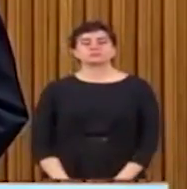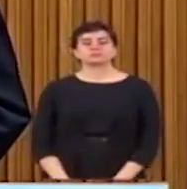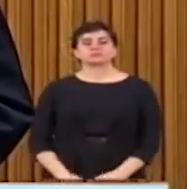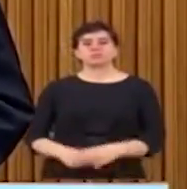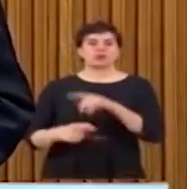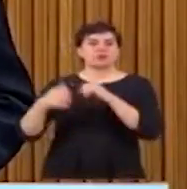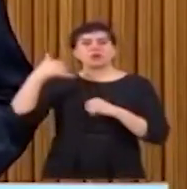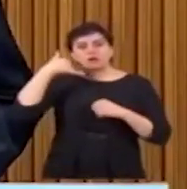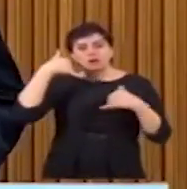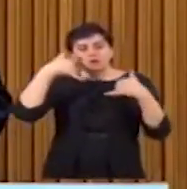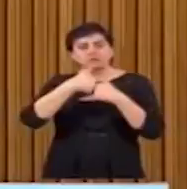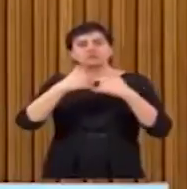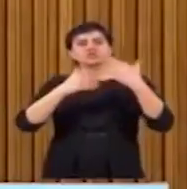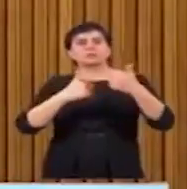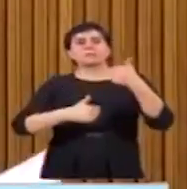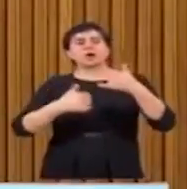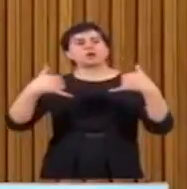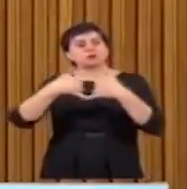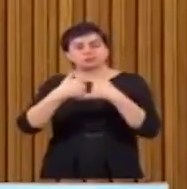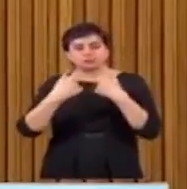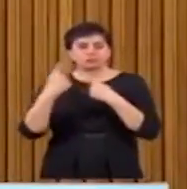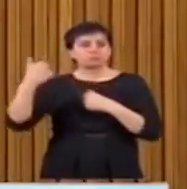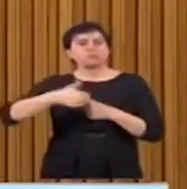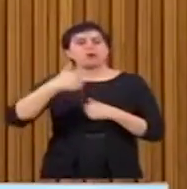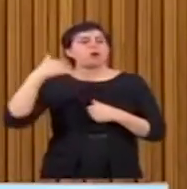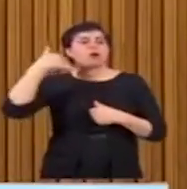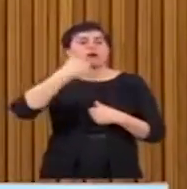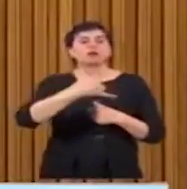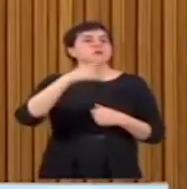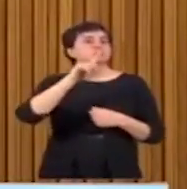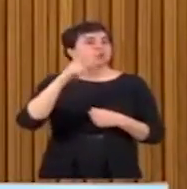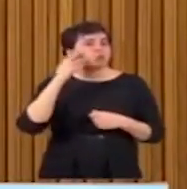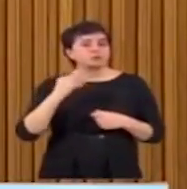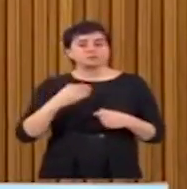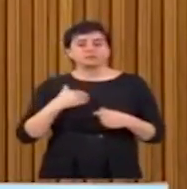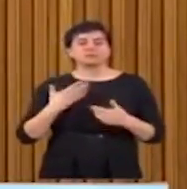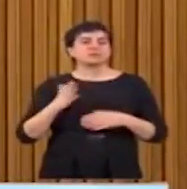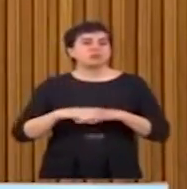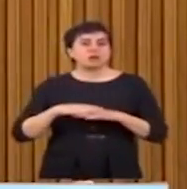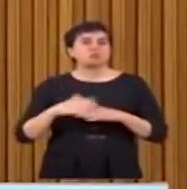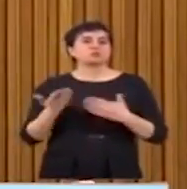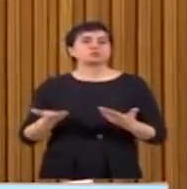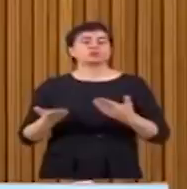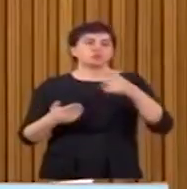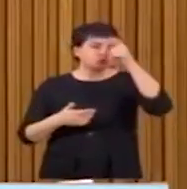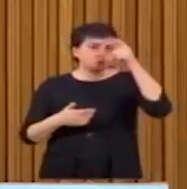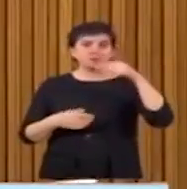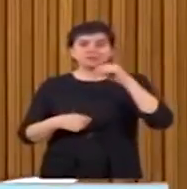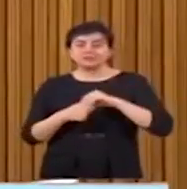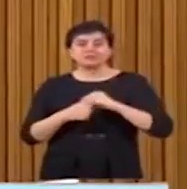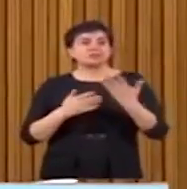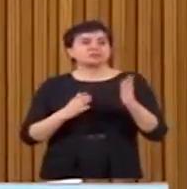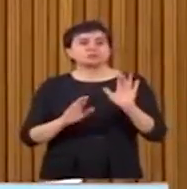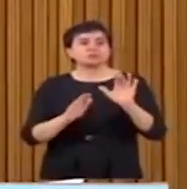Açıp telefonu bir Dışişleri Bakanlığı'na sormuyorlar ya, bakanlığına sormuyorlar. Biz nasıl mücadele veriyoruz orada? Türkiye'nin çıkarlarını